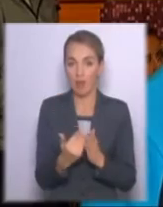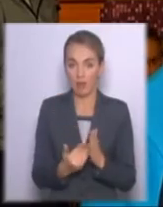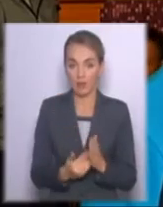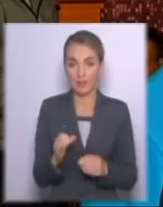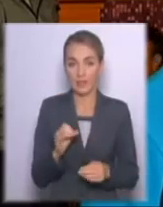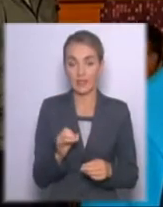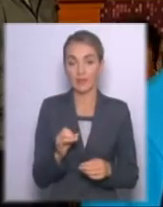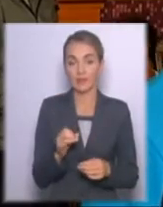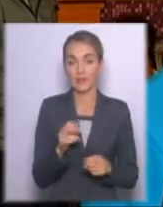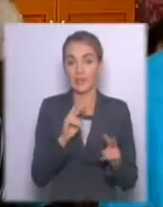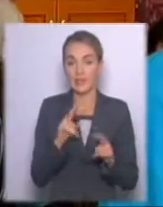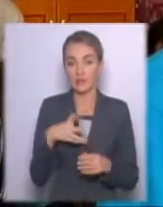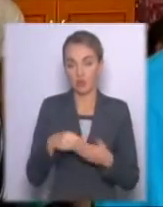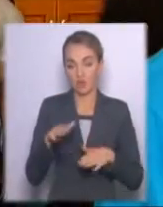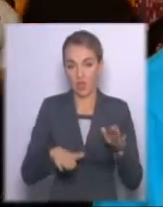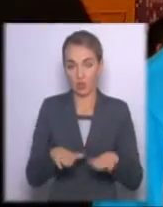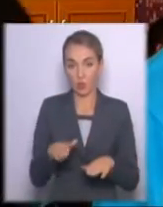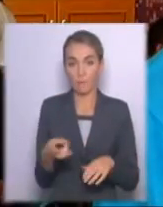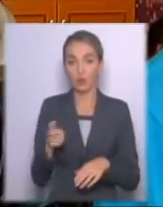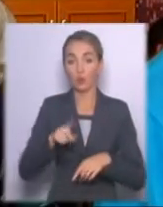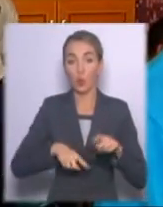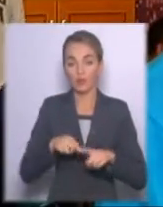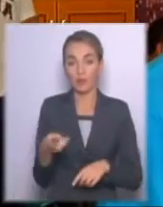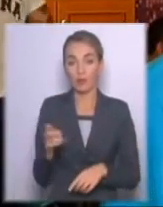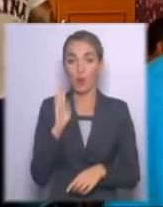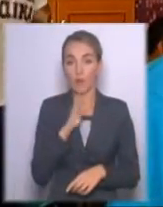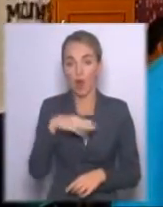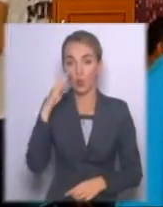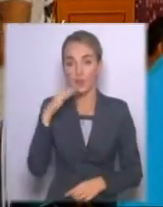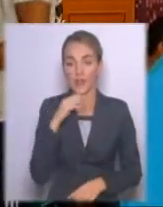і слідив за своїм весом. Прийдуть родственники, прийде мать,